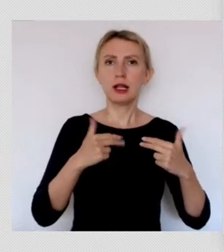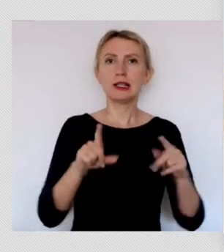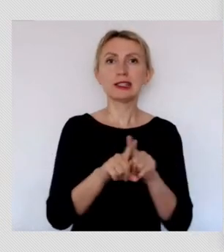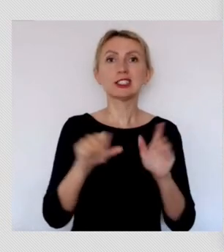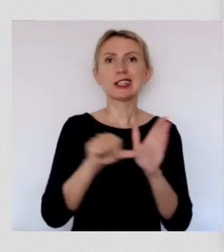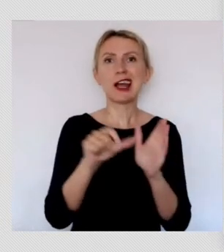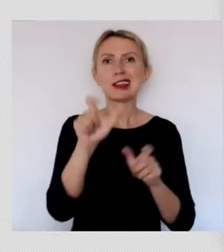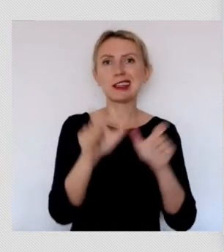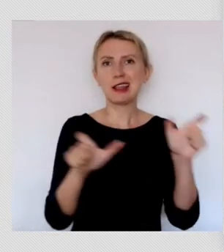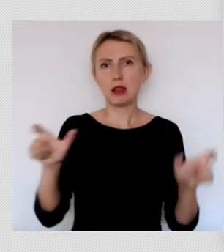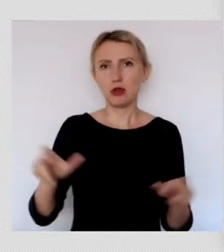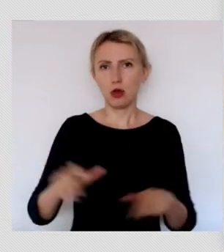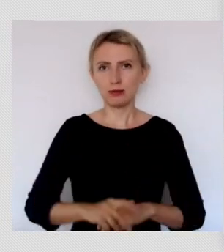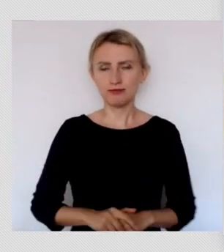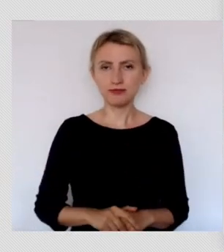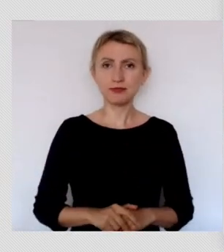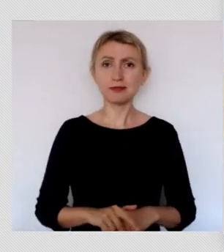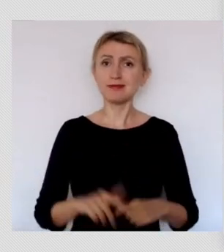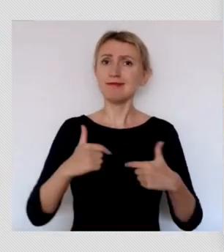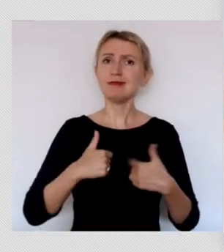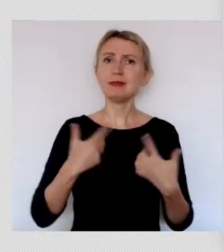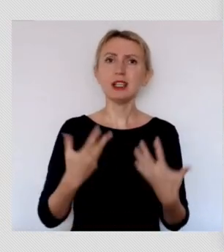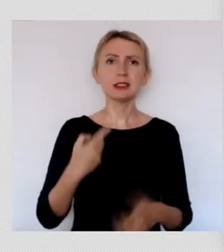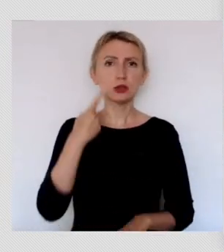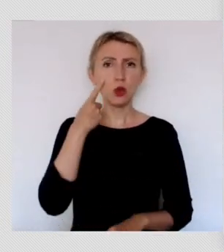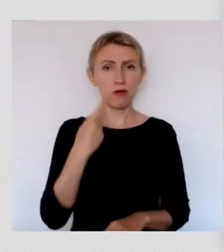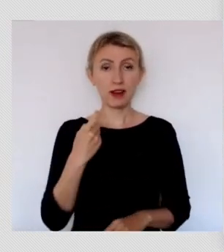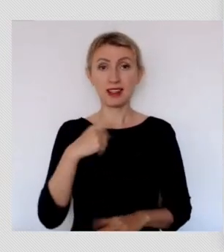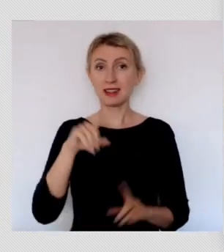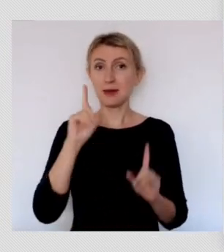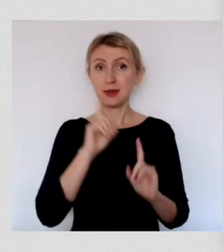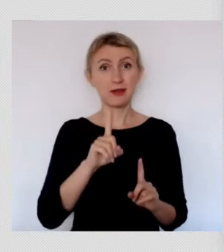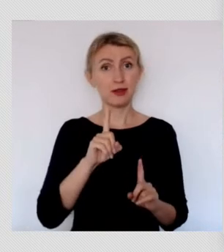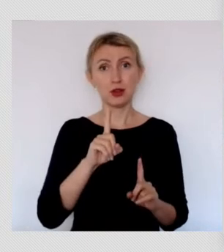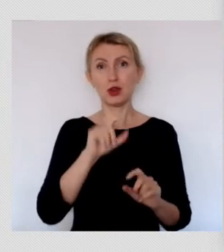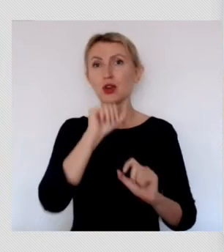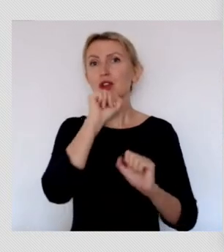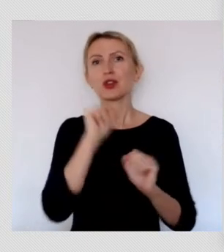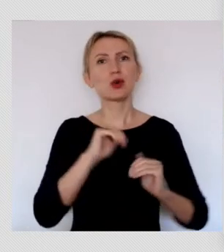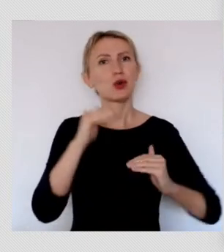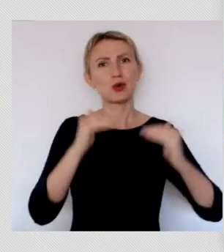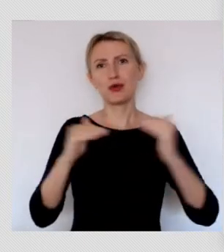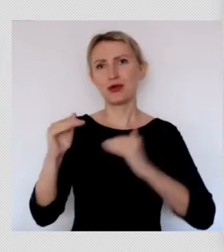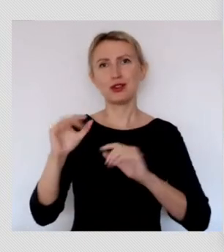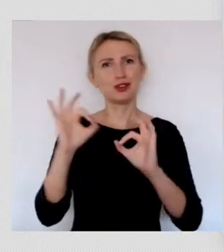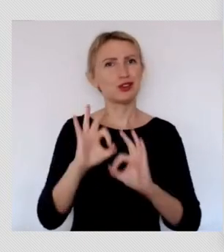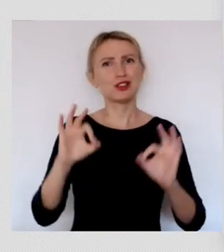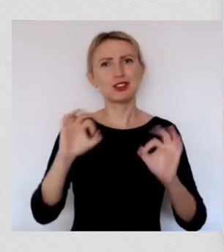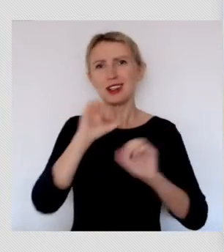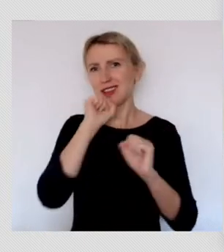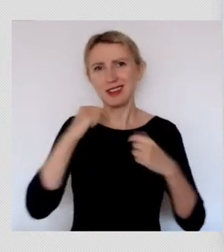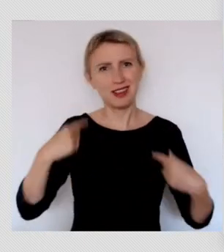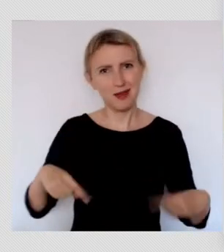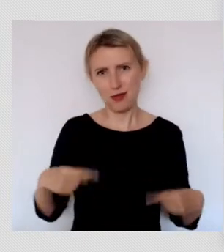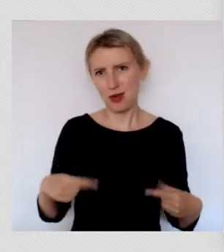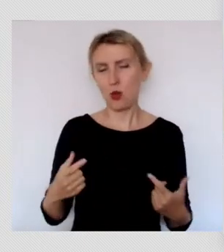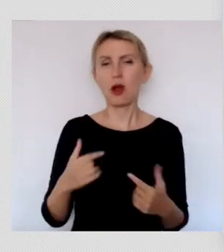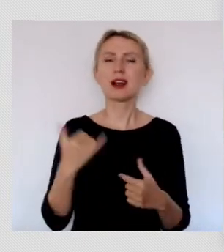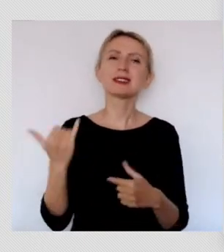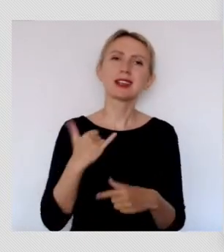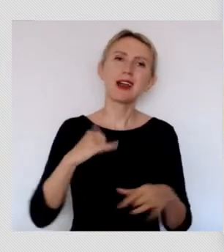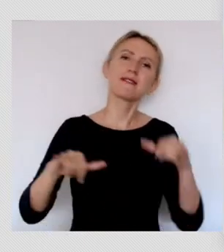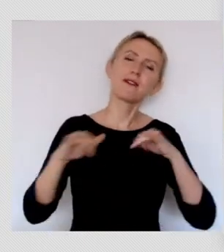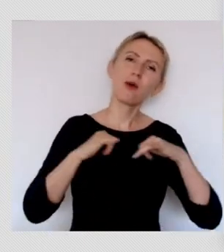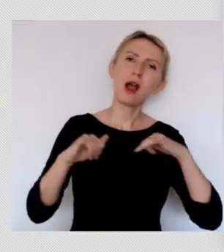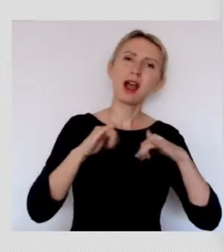kandydatom. I chciałam zwrócić uwagę na to, że tak naprawdę to nigdy takiej równości szans nie było. Zawsze władza, czy to